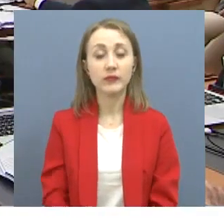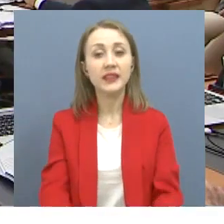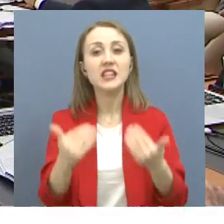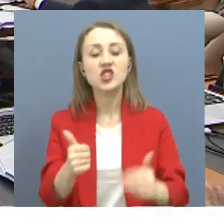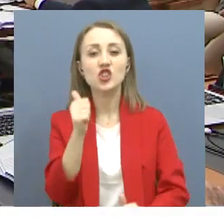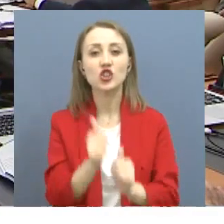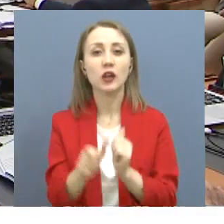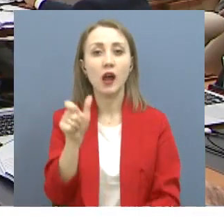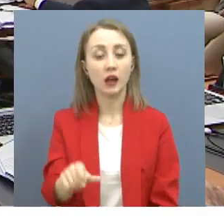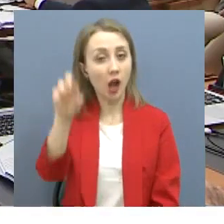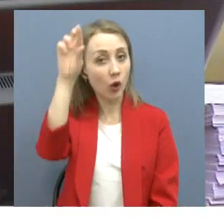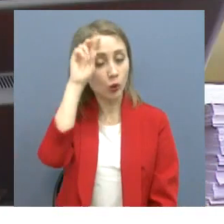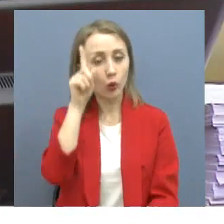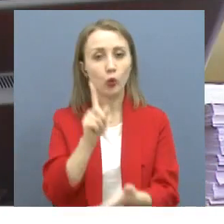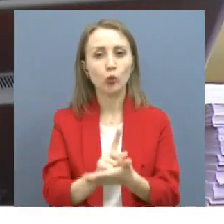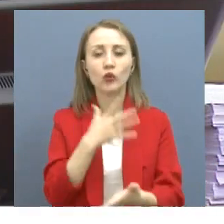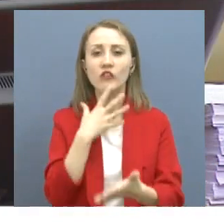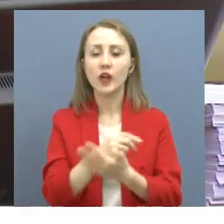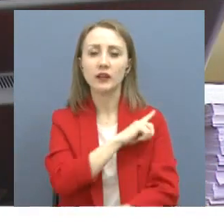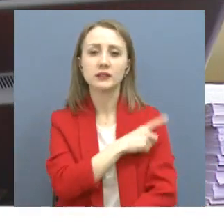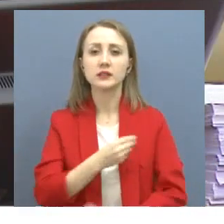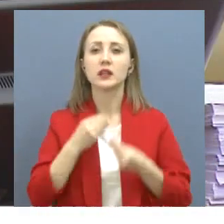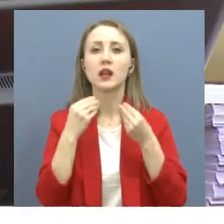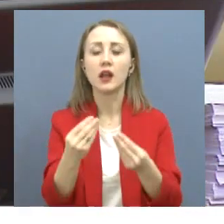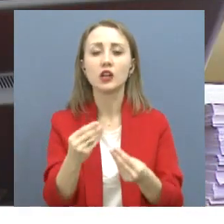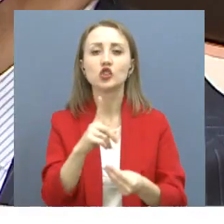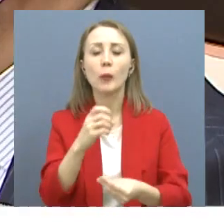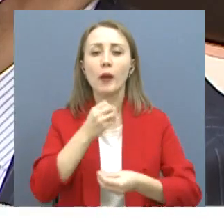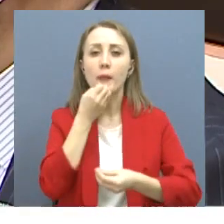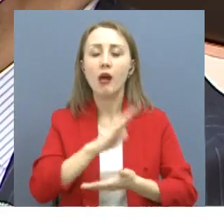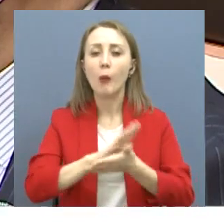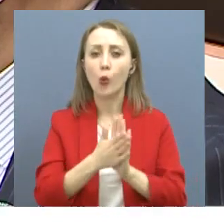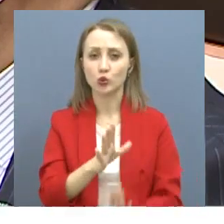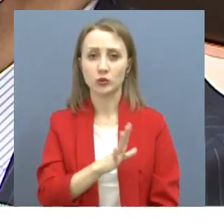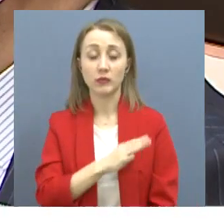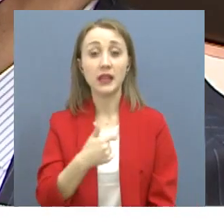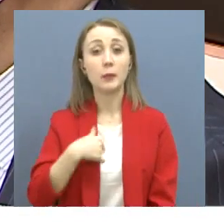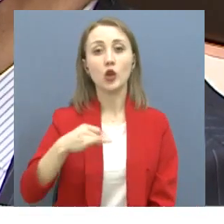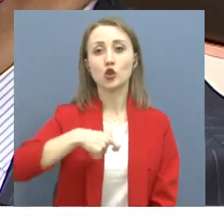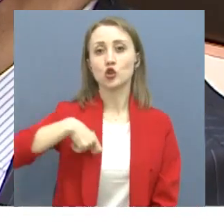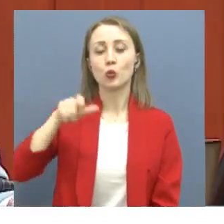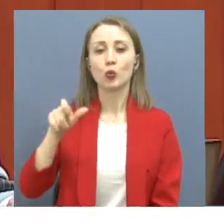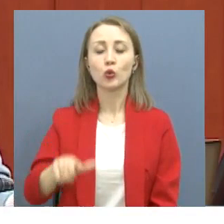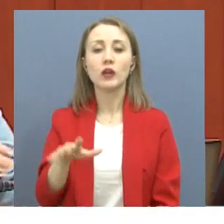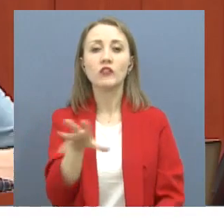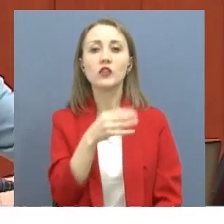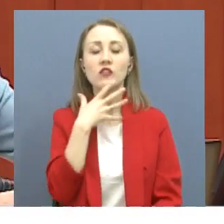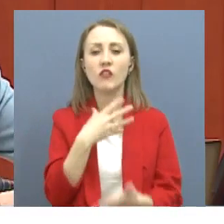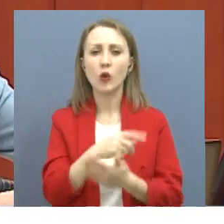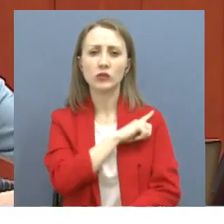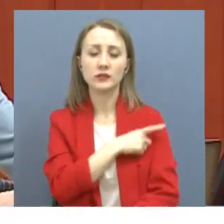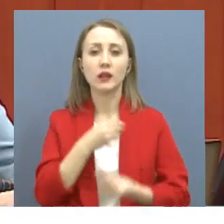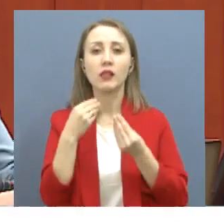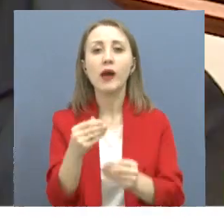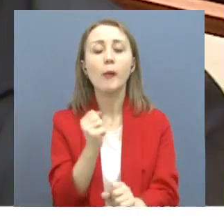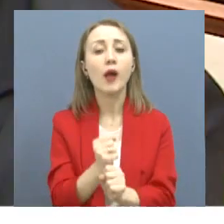Сейчас каждый гражданин страны также должен приложить все свои усилия ради ее благополучия. И мы, депутаты парламента, сконцентрируем свои усилия на работе,